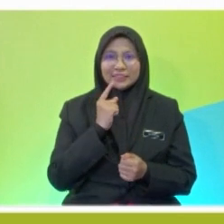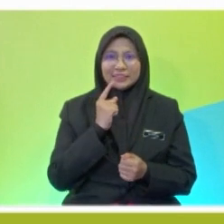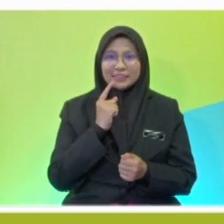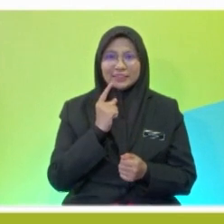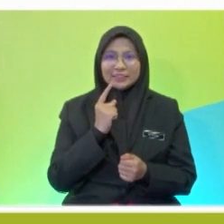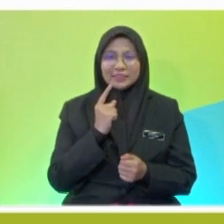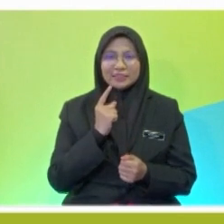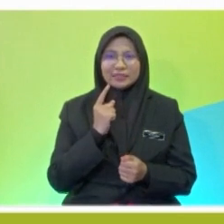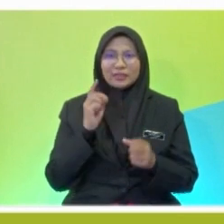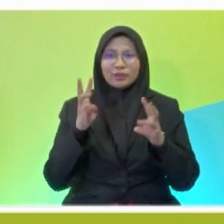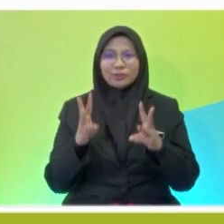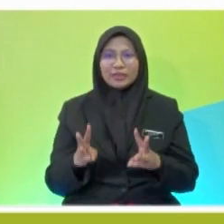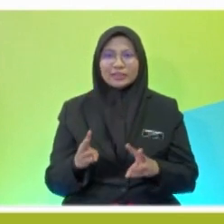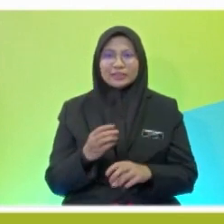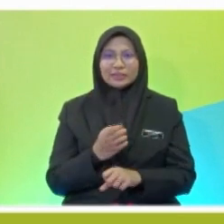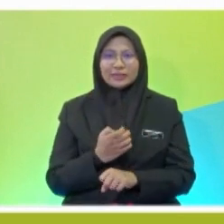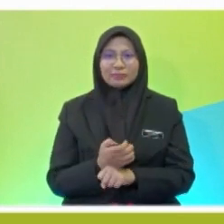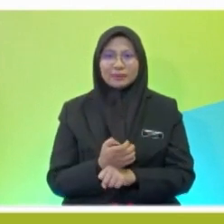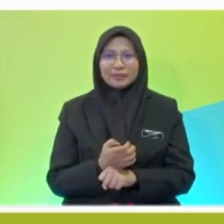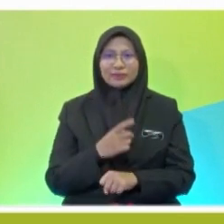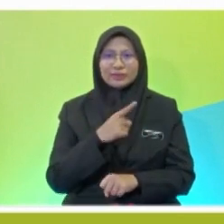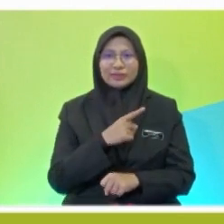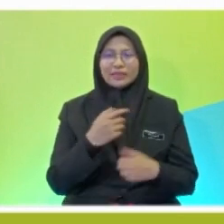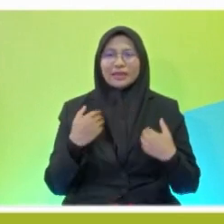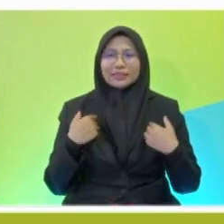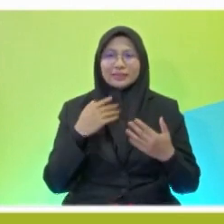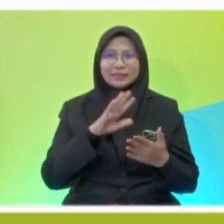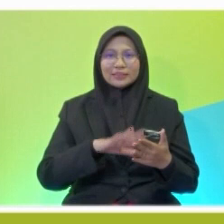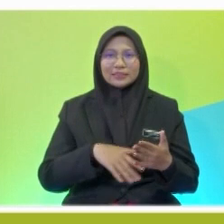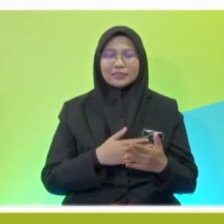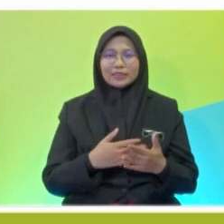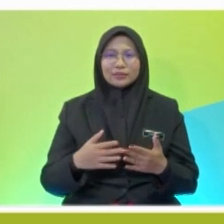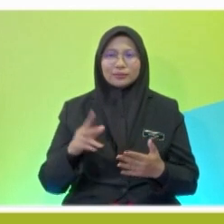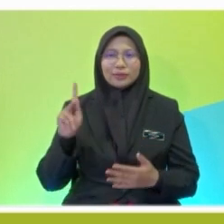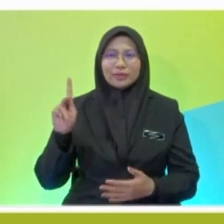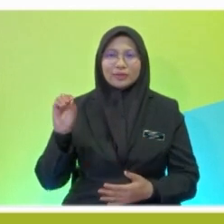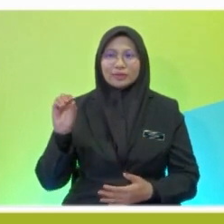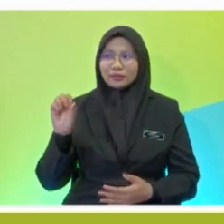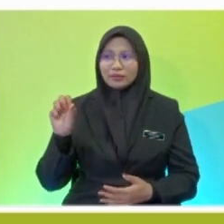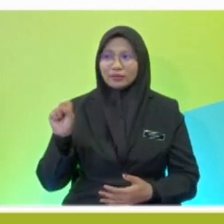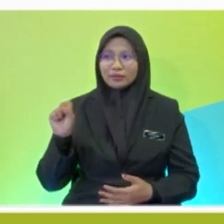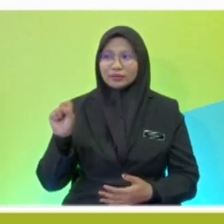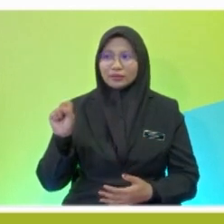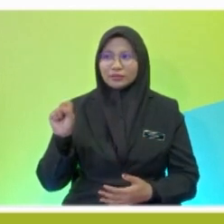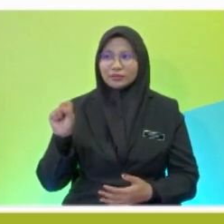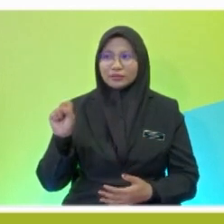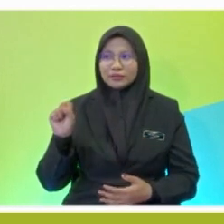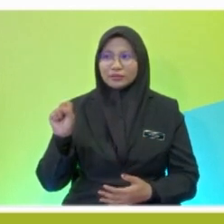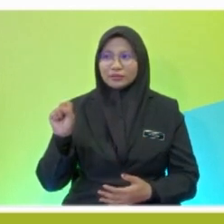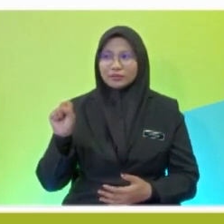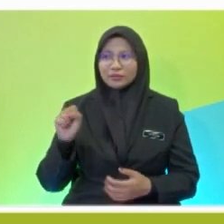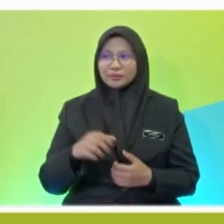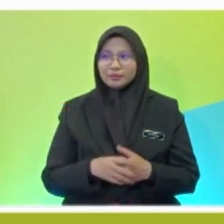ke rumah Jadi dilampirkan di sini jadwal untuk kos ya cos cost bahan yang terlibat dalam mencuci gigi